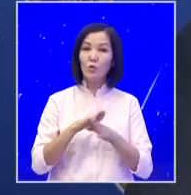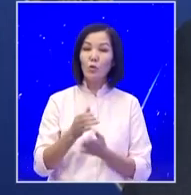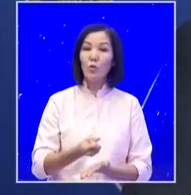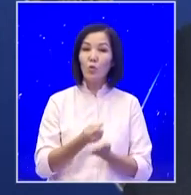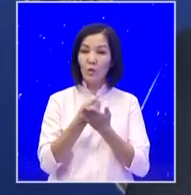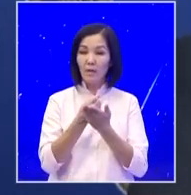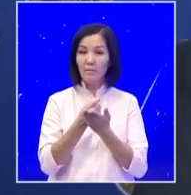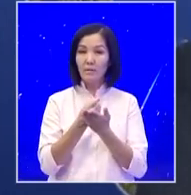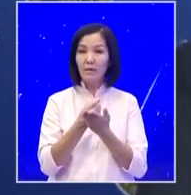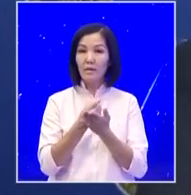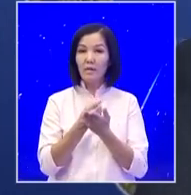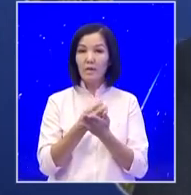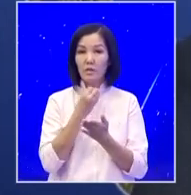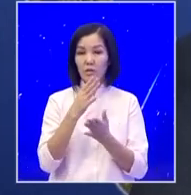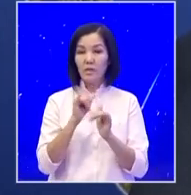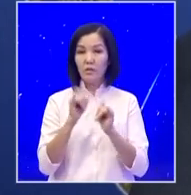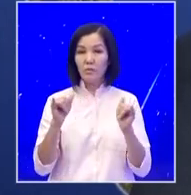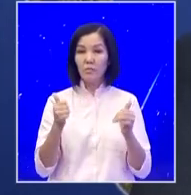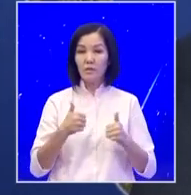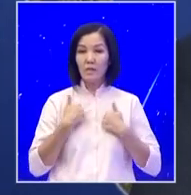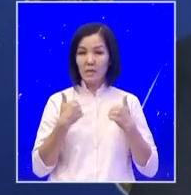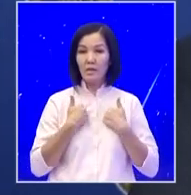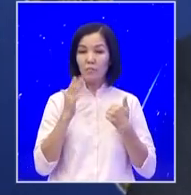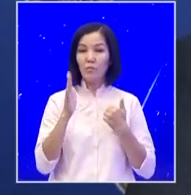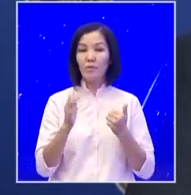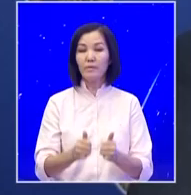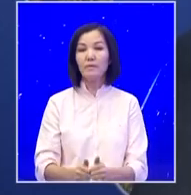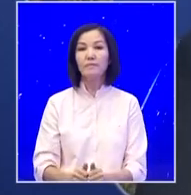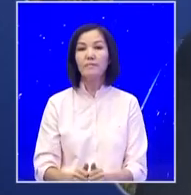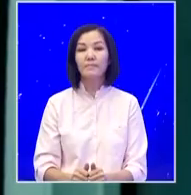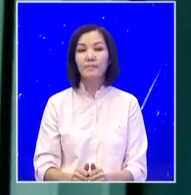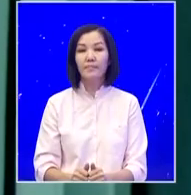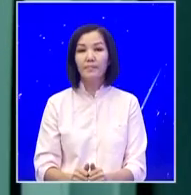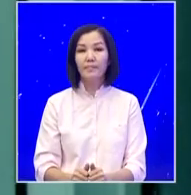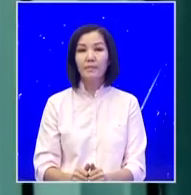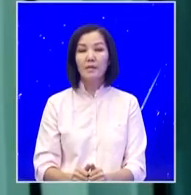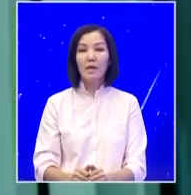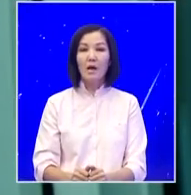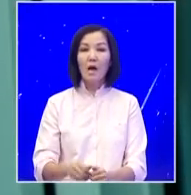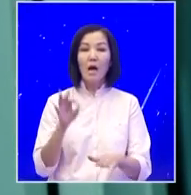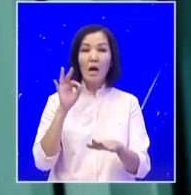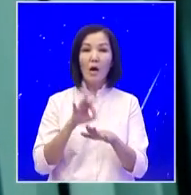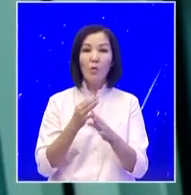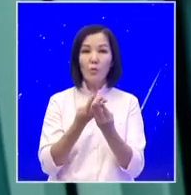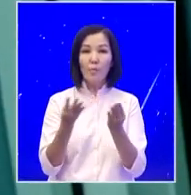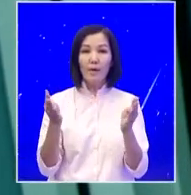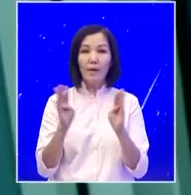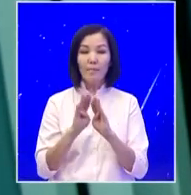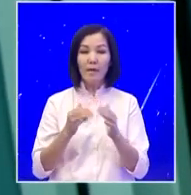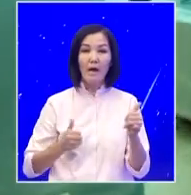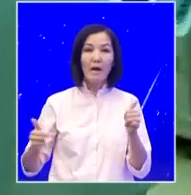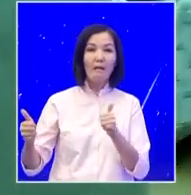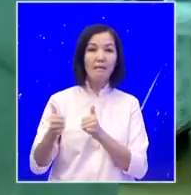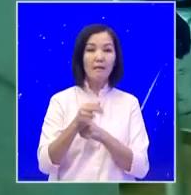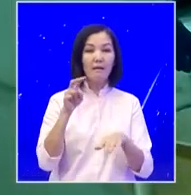осыдан кейін ары қарай одан да жақсы жұмыс жасауға көп серпін береді дегенбіз. Пандемия кезінде алдыңғы шепте қызмет еткен